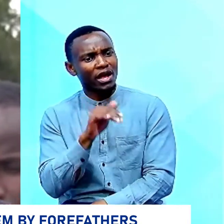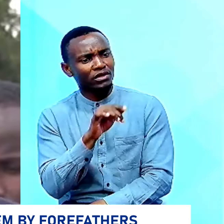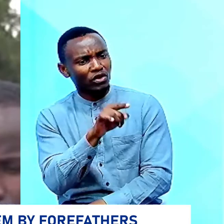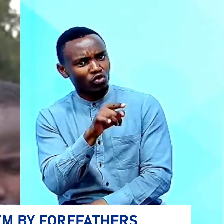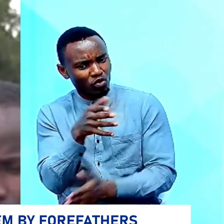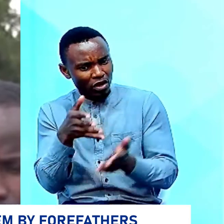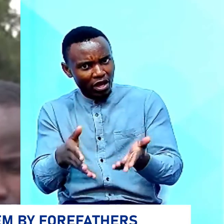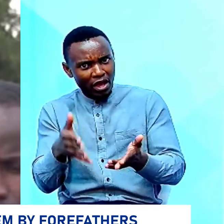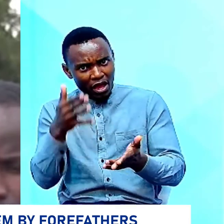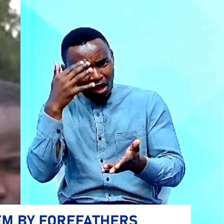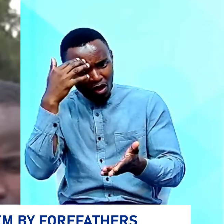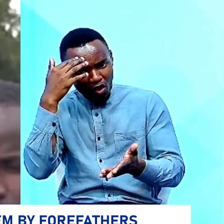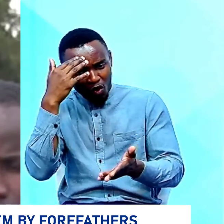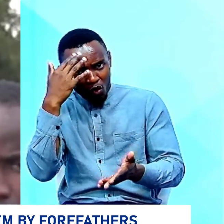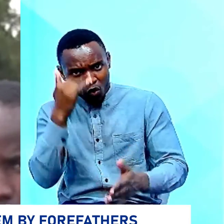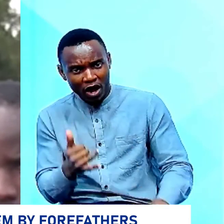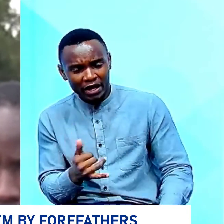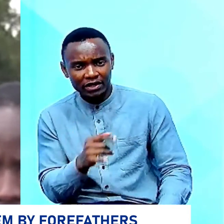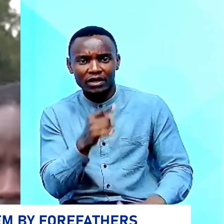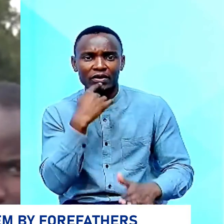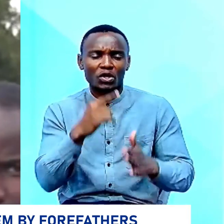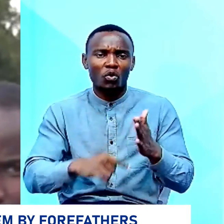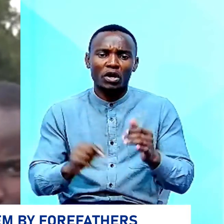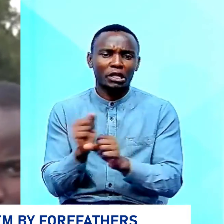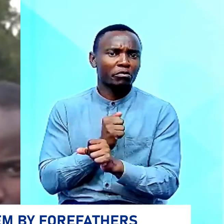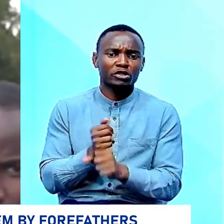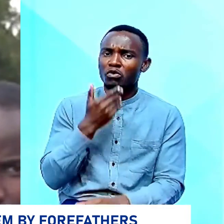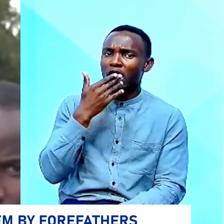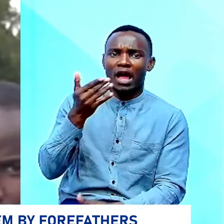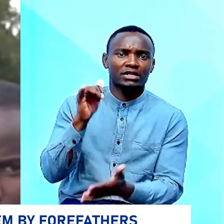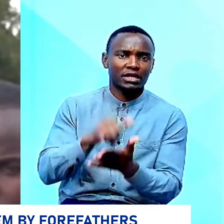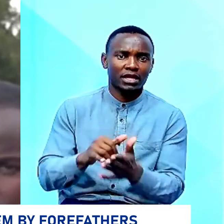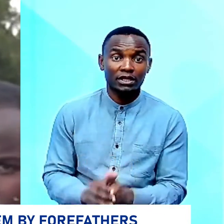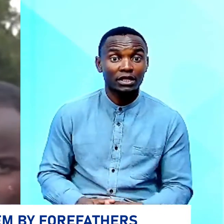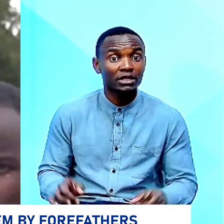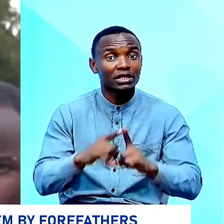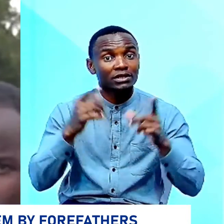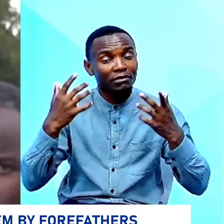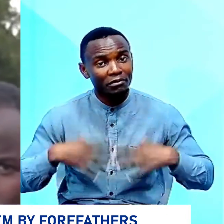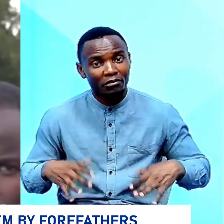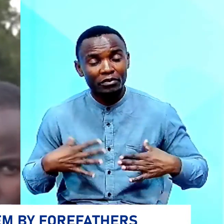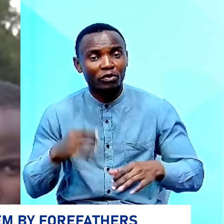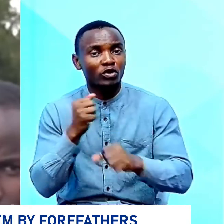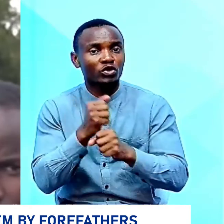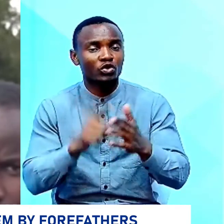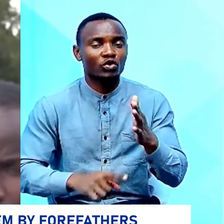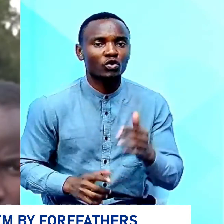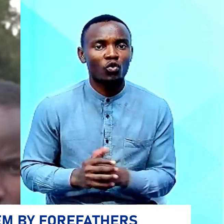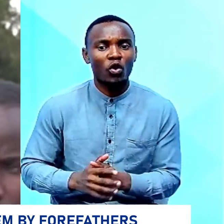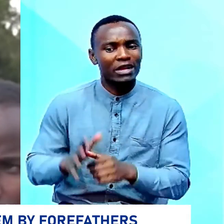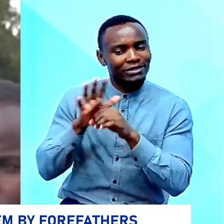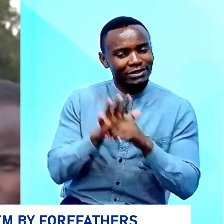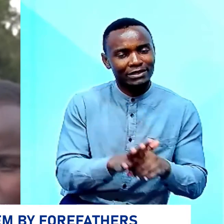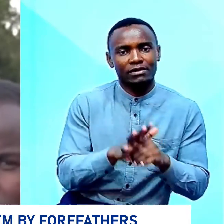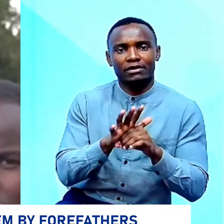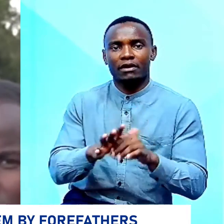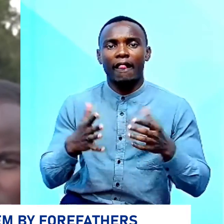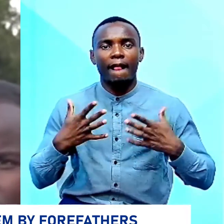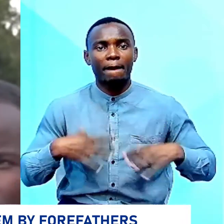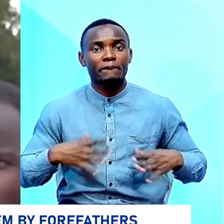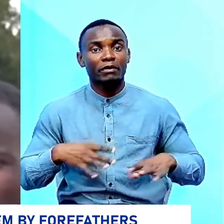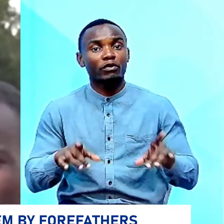nani, wanasema hiyo sio maswali mnatuuliza. The same people wanatatanisha watu, ndio wanataka kututatanisha hapa. Na